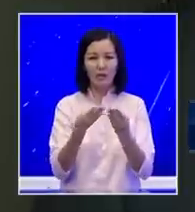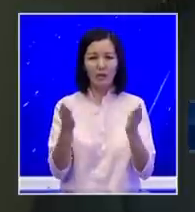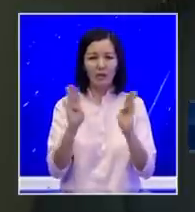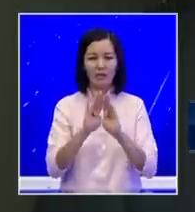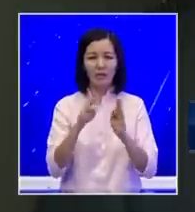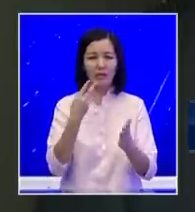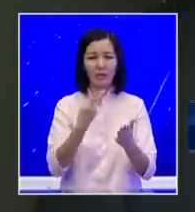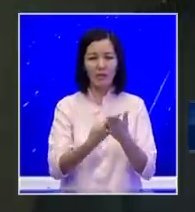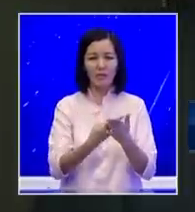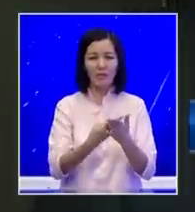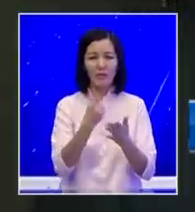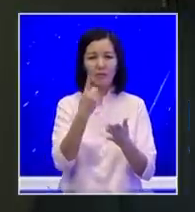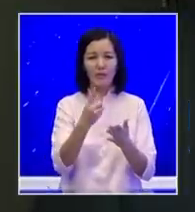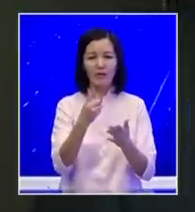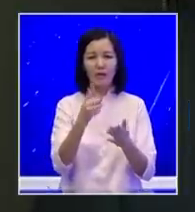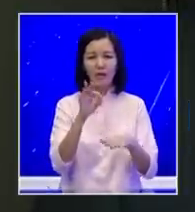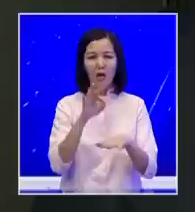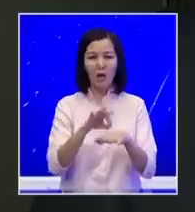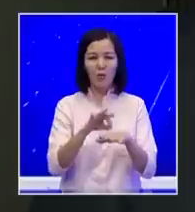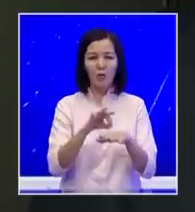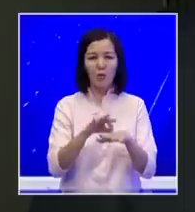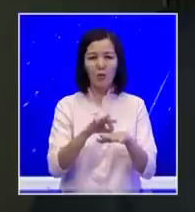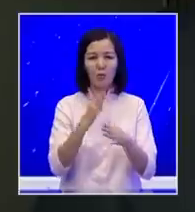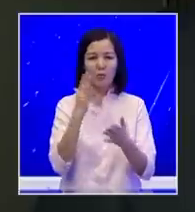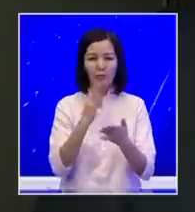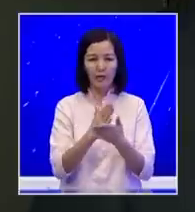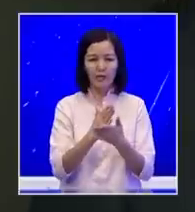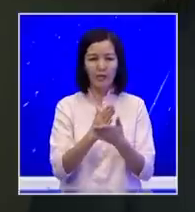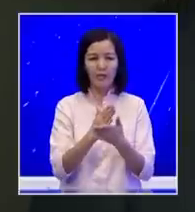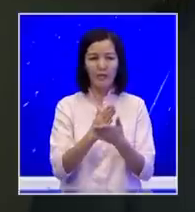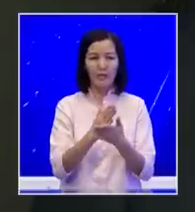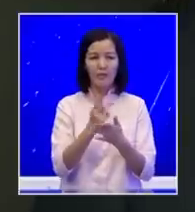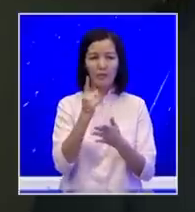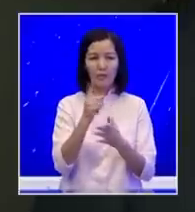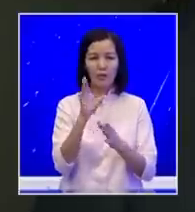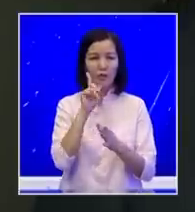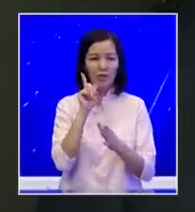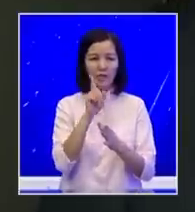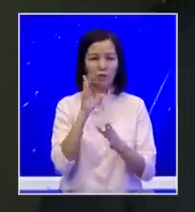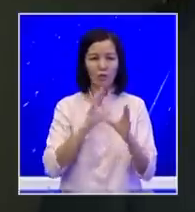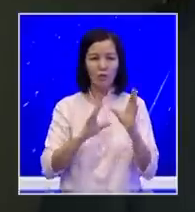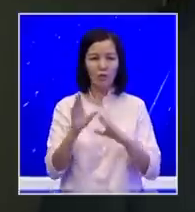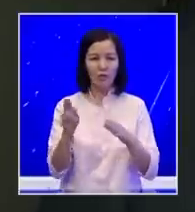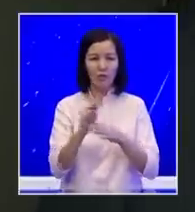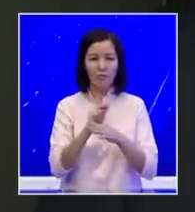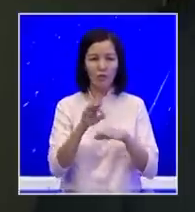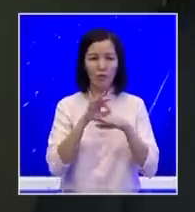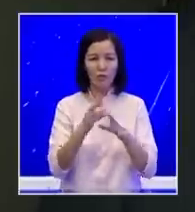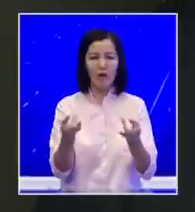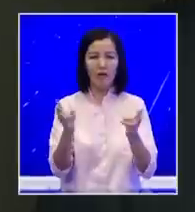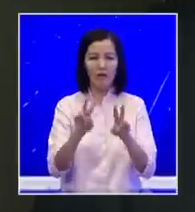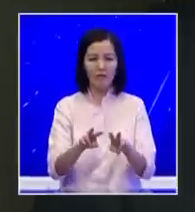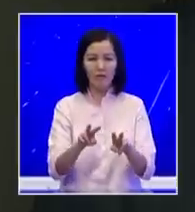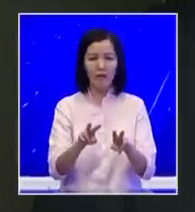Ішіндегі біреуі коронавирус инфекциясы анықталған болатын. Алгоритм бойынша емін алып жатыр. Қалғандарда да